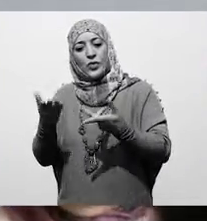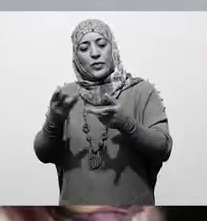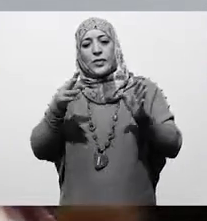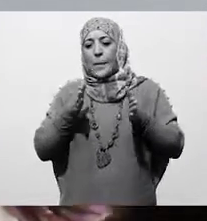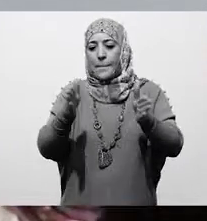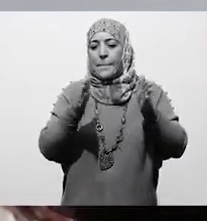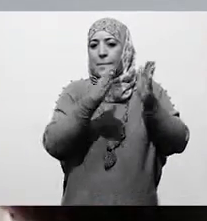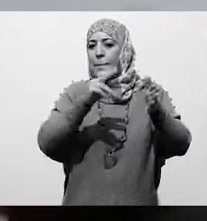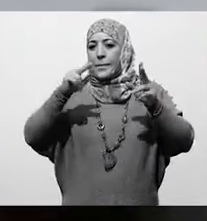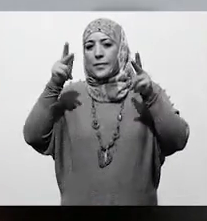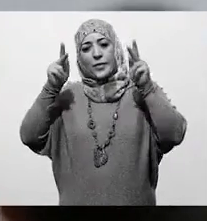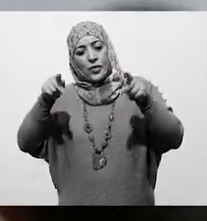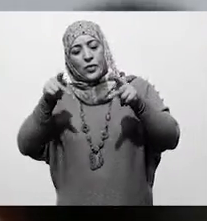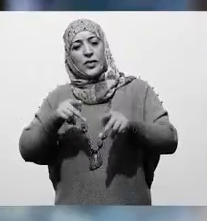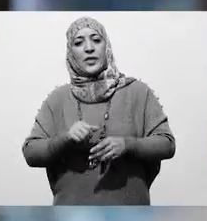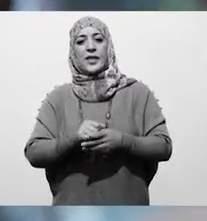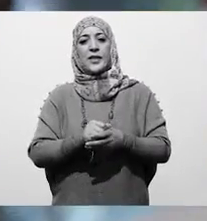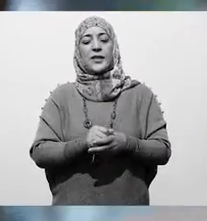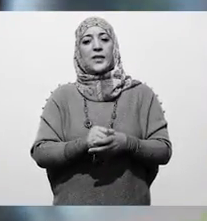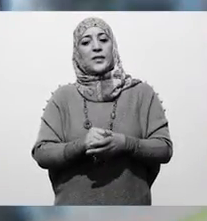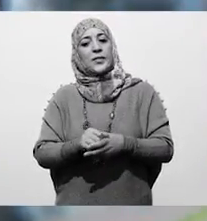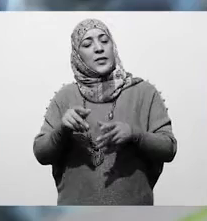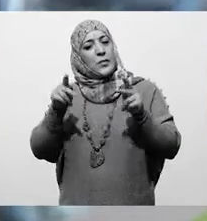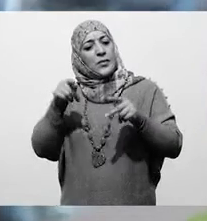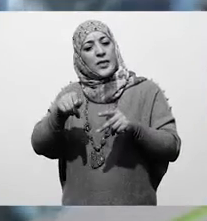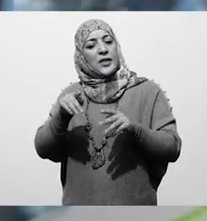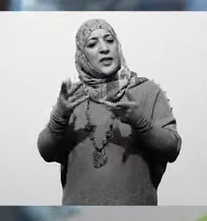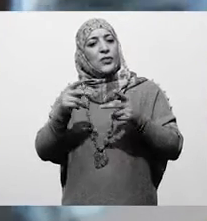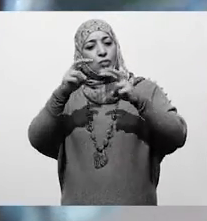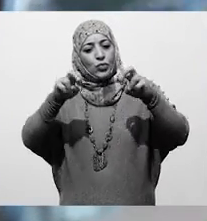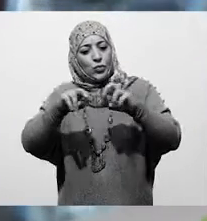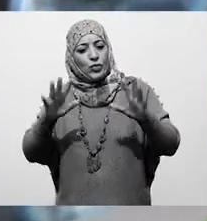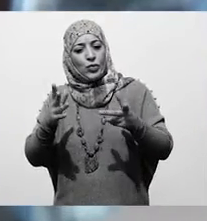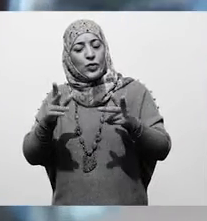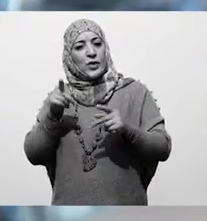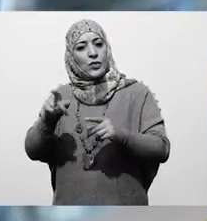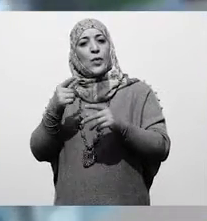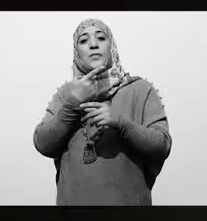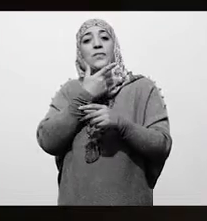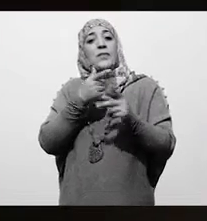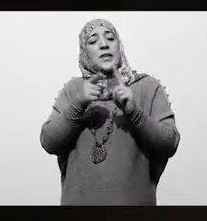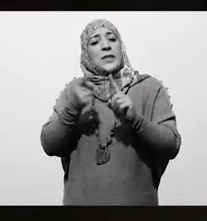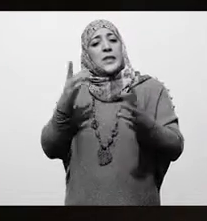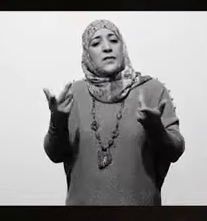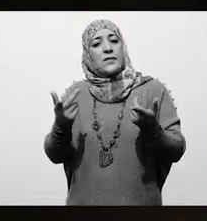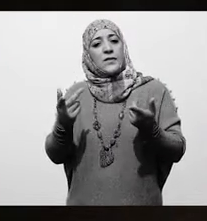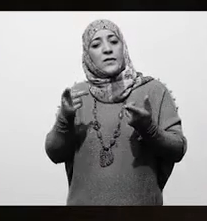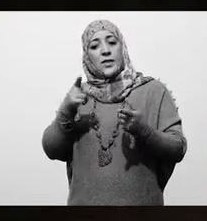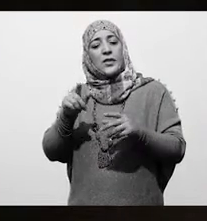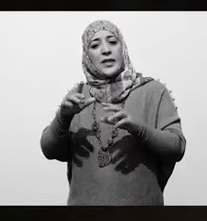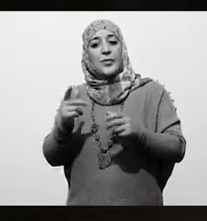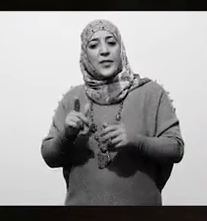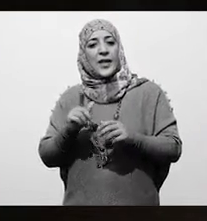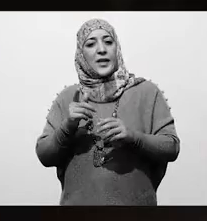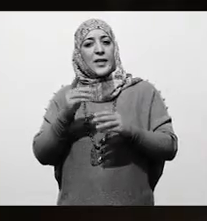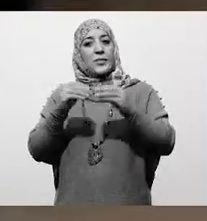la méthodologie d'IRPI. Cette méthodologie de recherche, ce qu'elle a comme spécifique, on va dire, c'est qu'elle